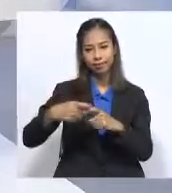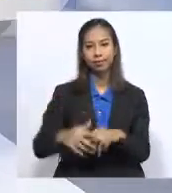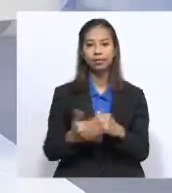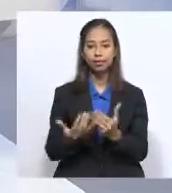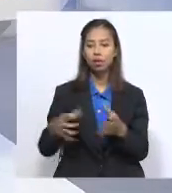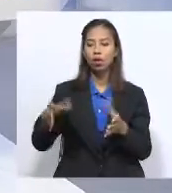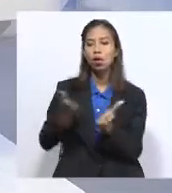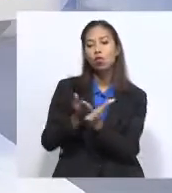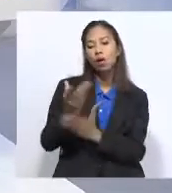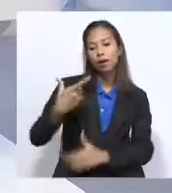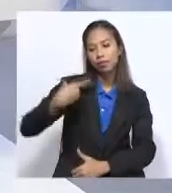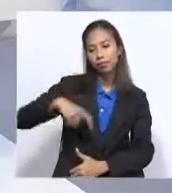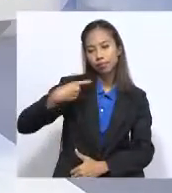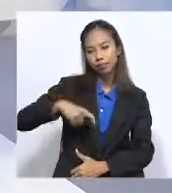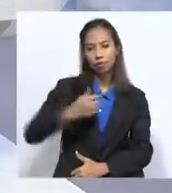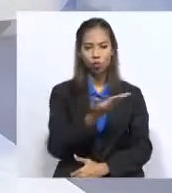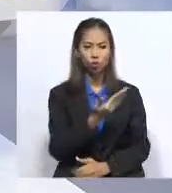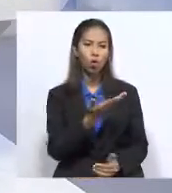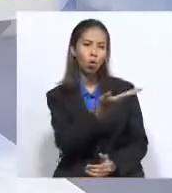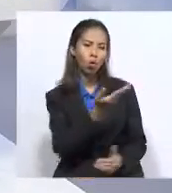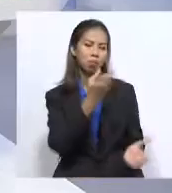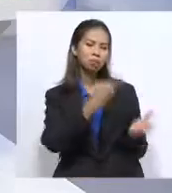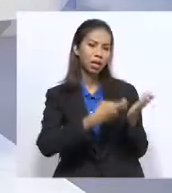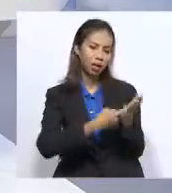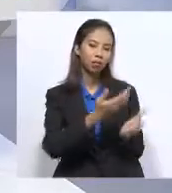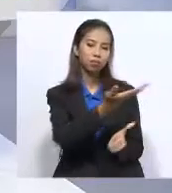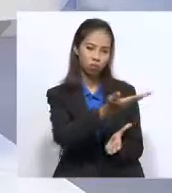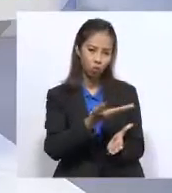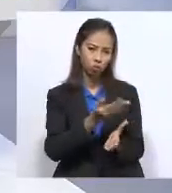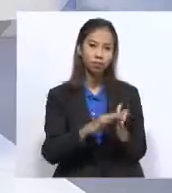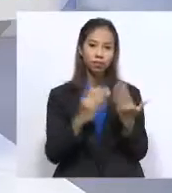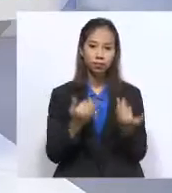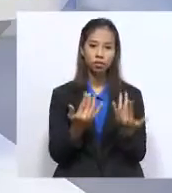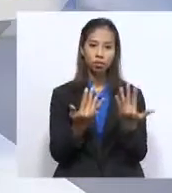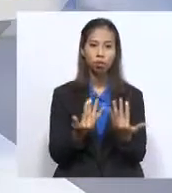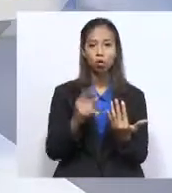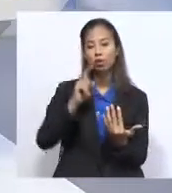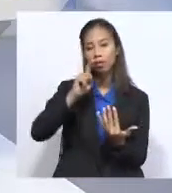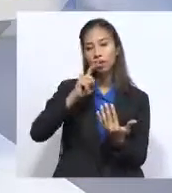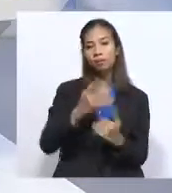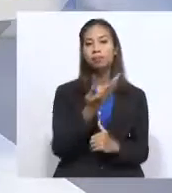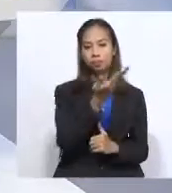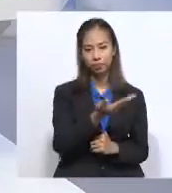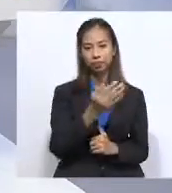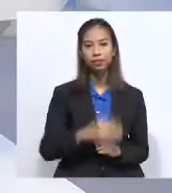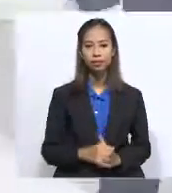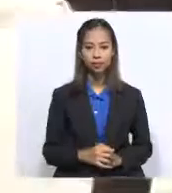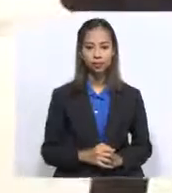ที่ทีมทนายความก็กำลังหารือการยื่นขอประกันตัวโดยจะสอบถามความเห็นจากอดีตพระพุทธอิสระก่อน